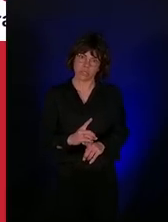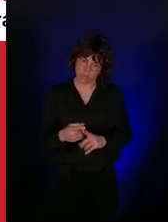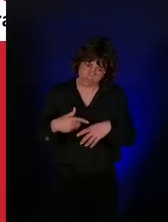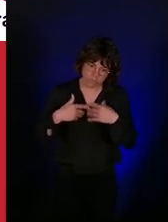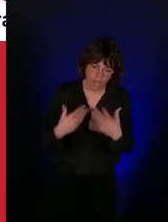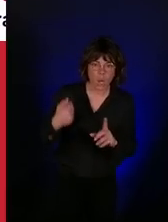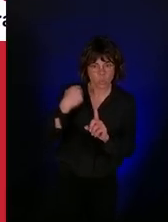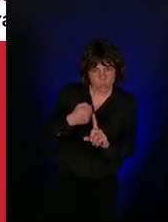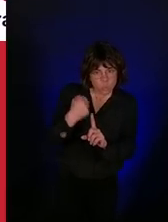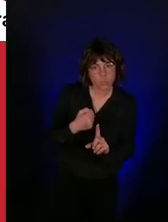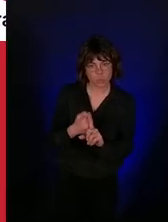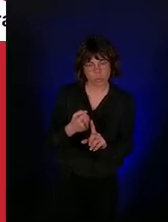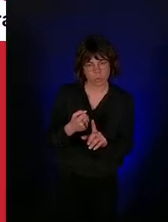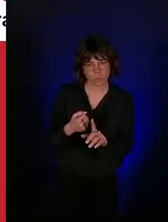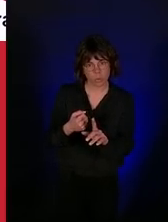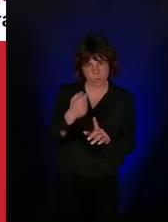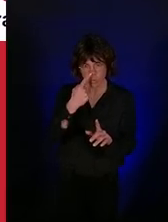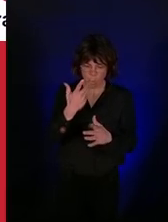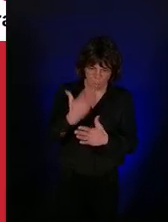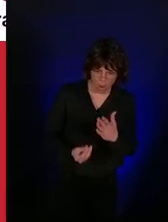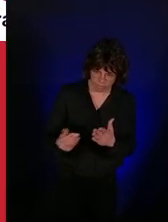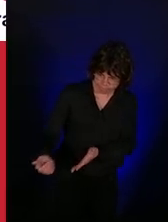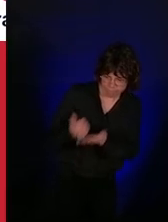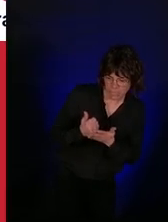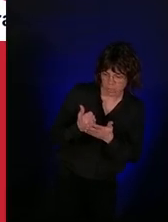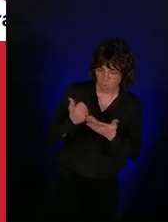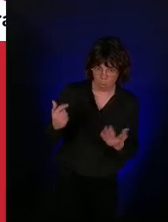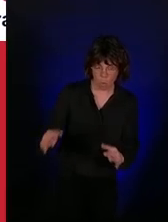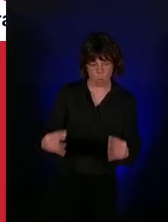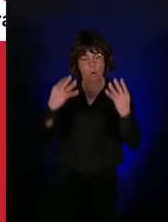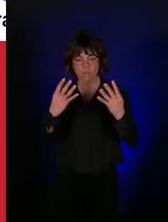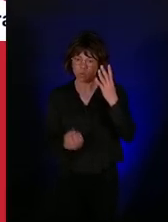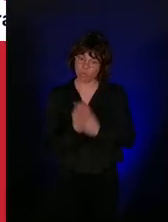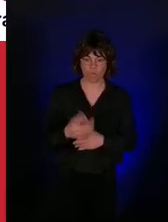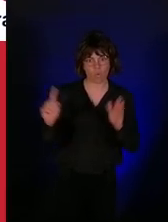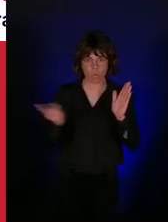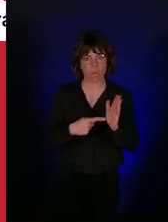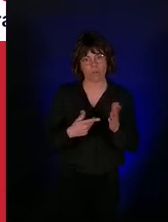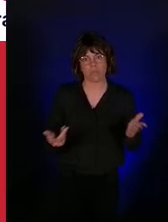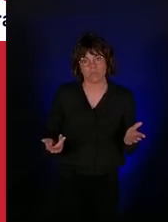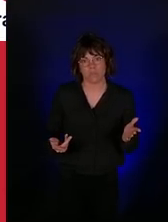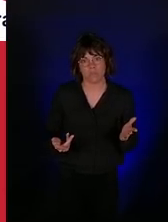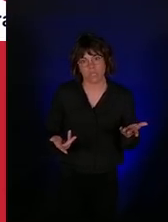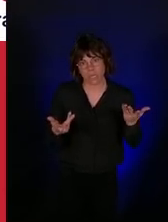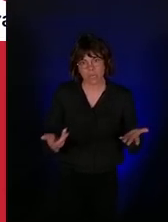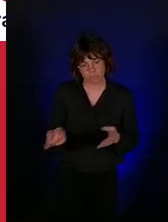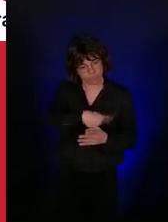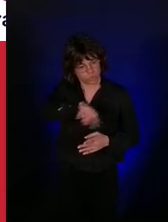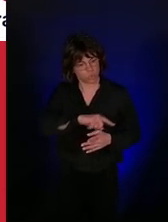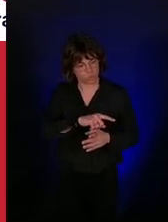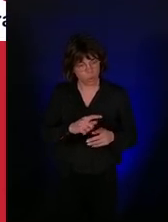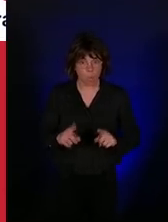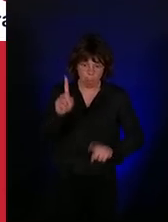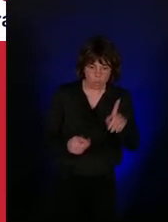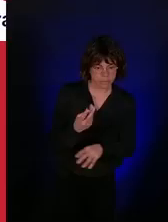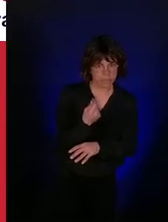lutte, disons-le, qui a un peu manqué d'impulsion, pour la conquête de nouveaux droits, et notamment pour l'assise et la sanctuarisation de nos bourses de